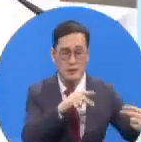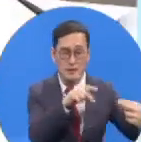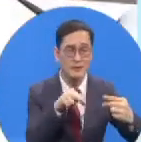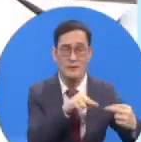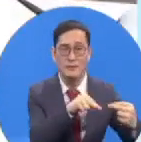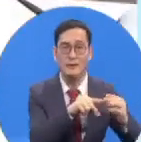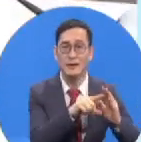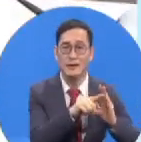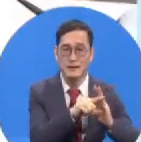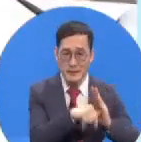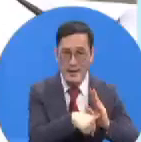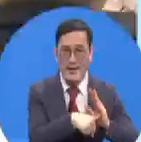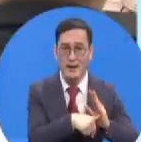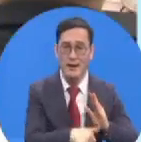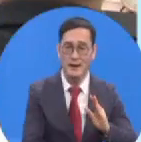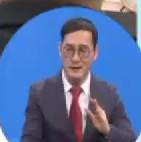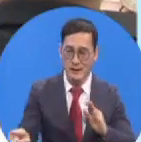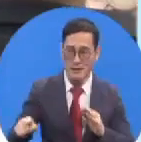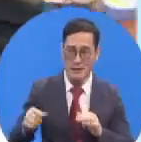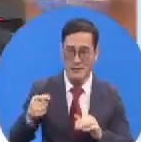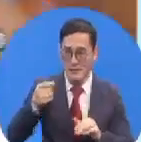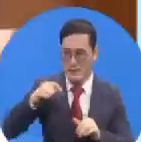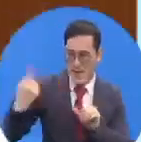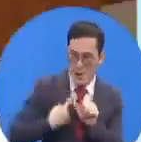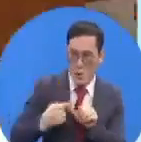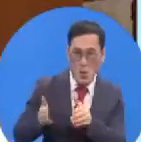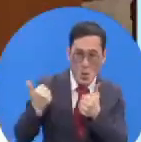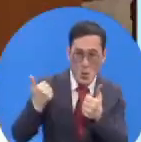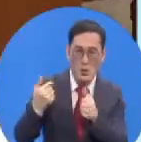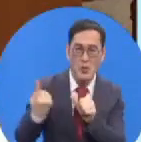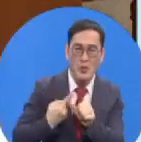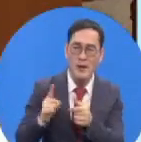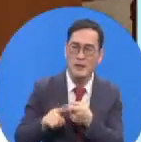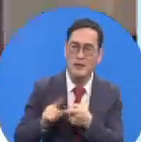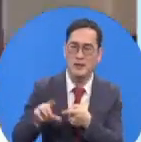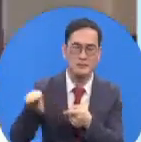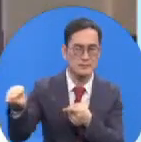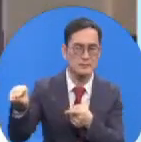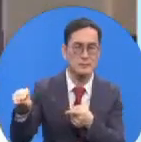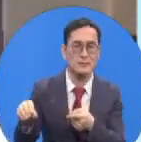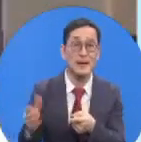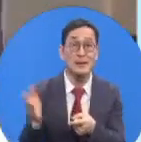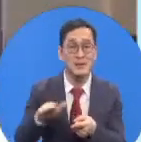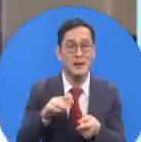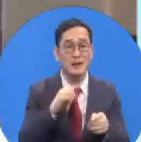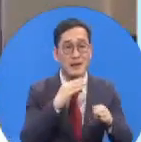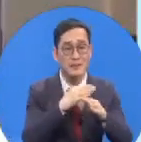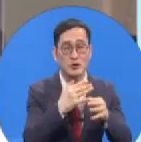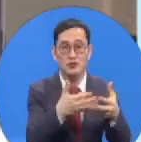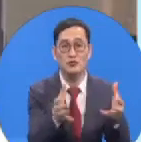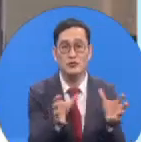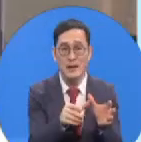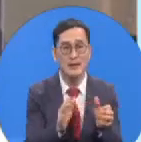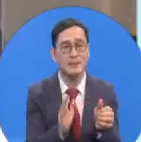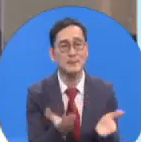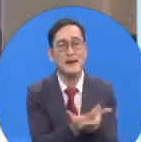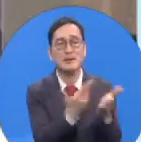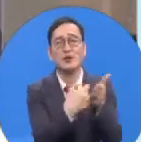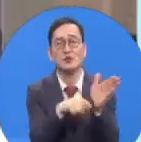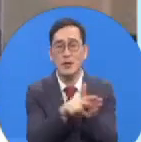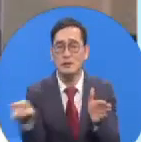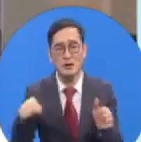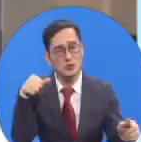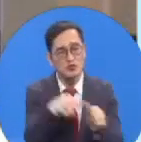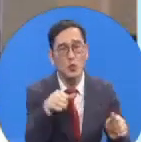그렇게 표출되는 어떤 그 당원들의 어떤 민심. 당심 이런 부분들에 대해서는 선출직 공직자가 당연히 받아들여야 되는 거 아니냐.